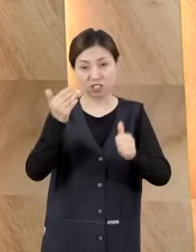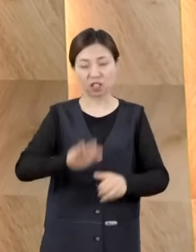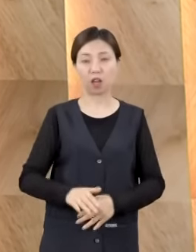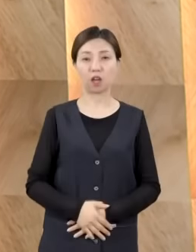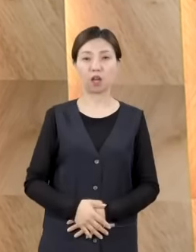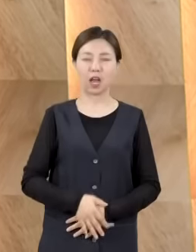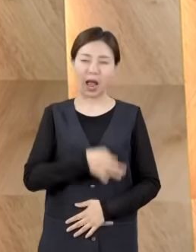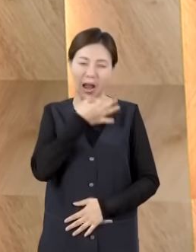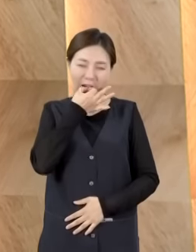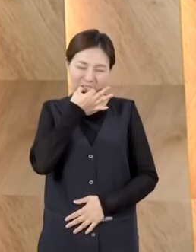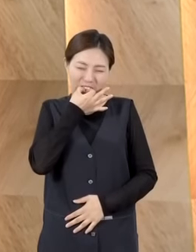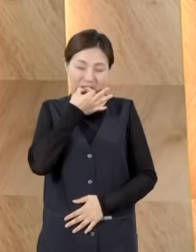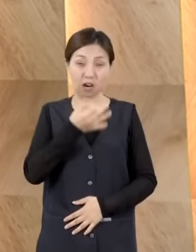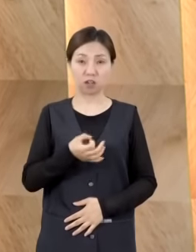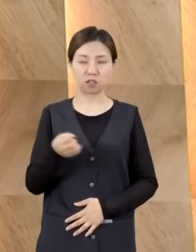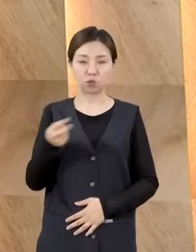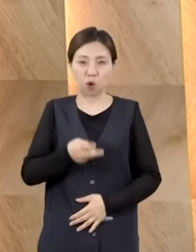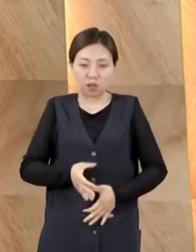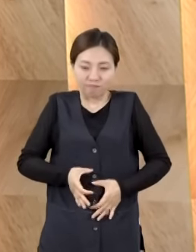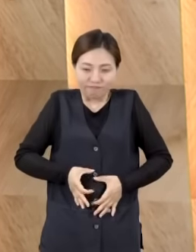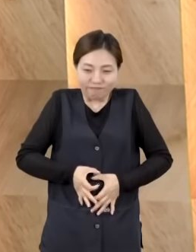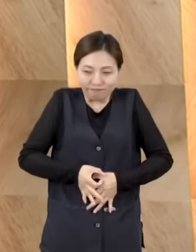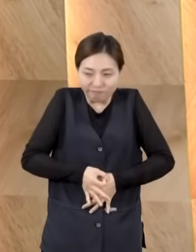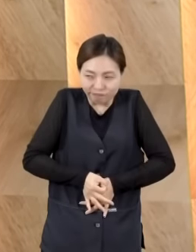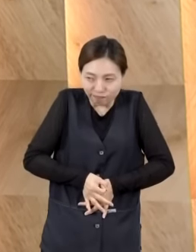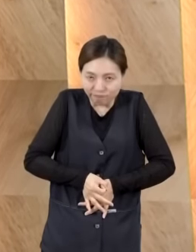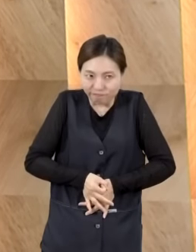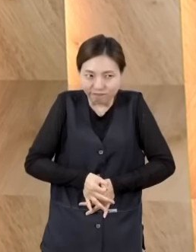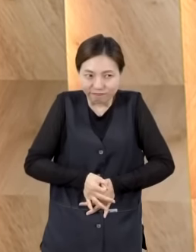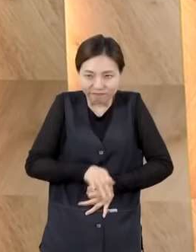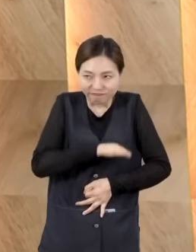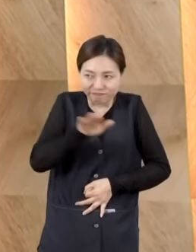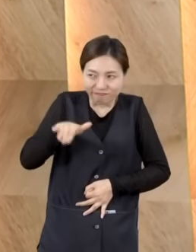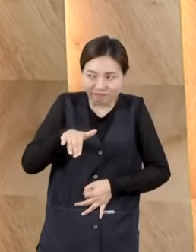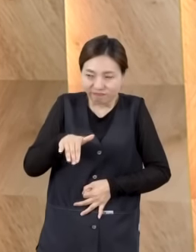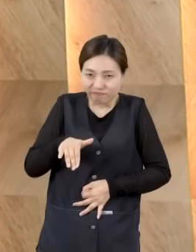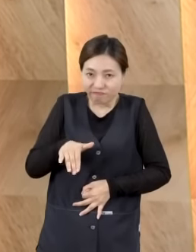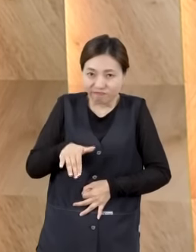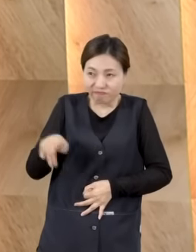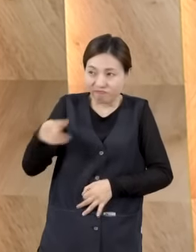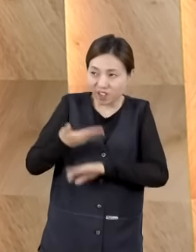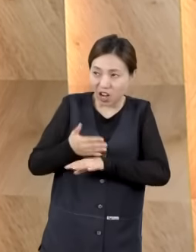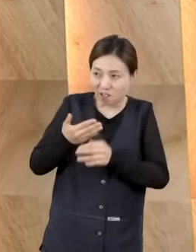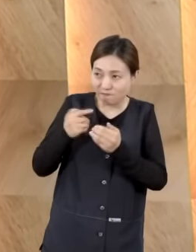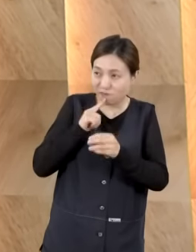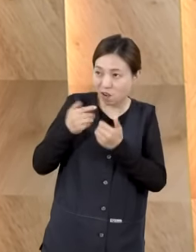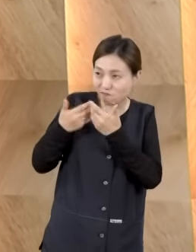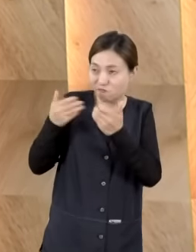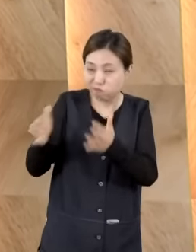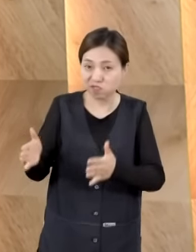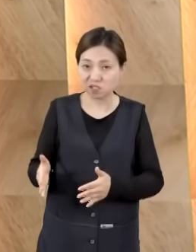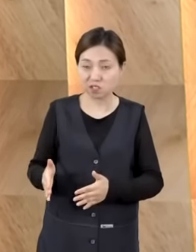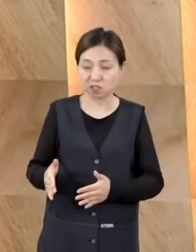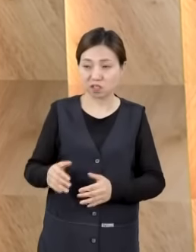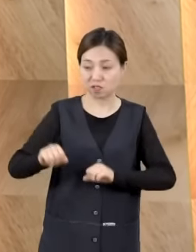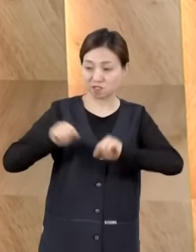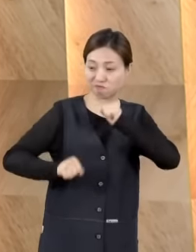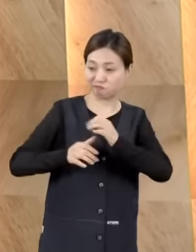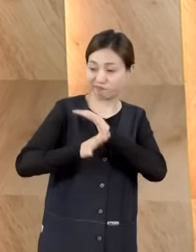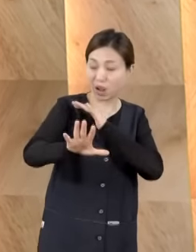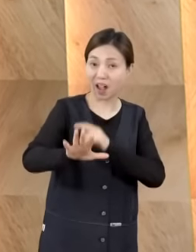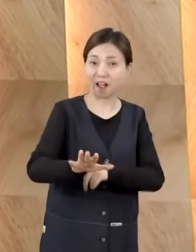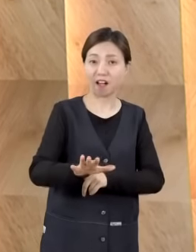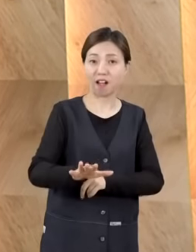열심히 다닌다고 해놓고 막 이기적이고 꽁한 마음으로 사람들에게 말